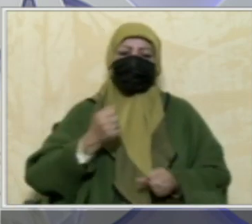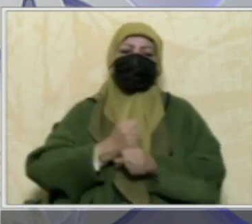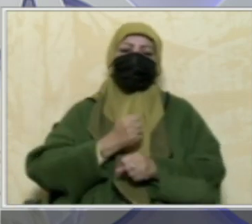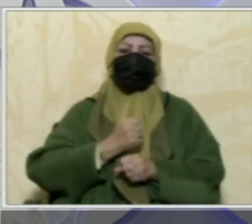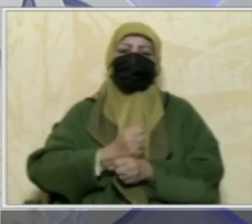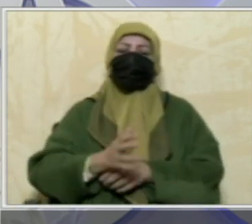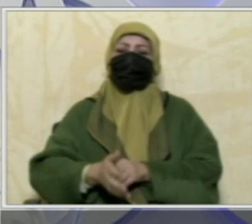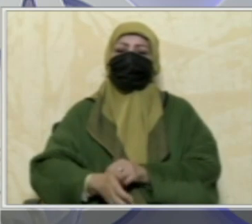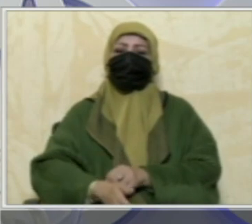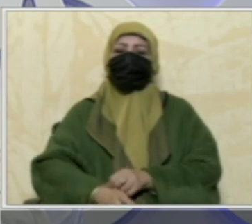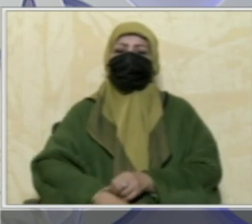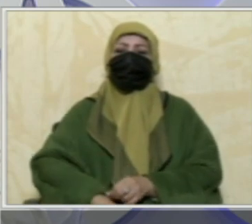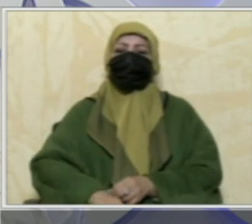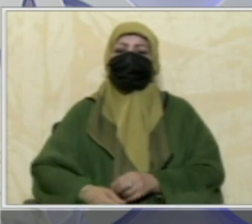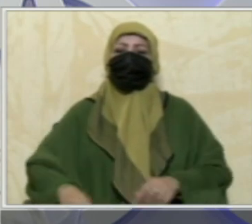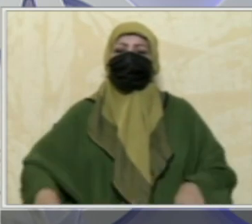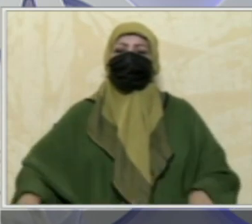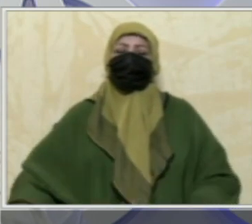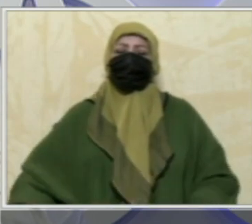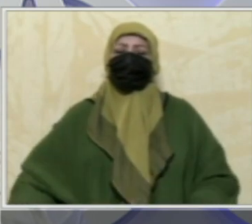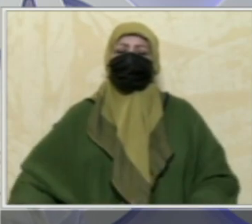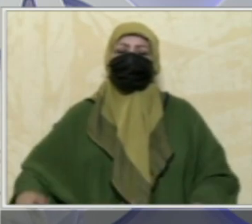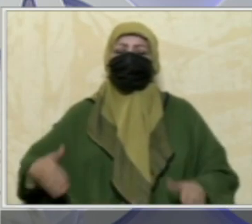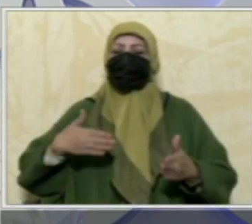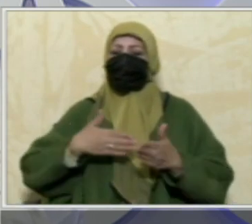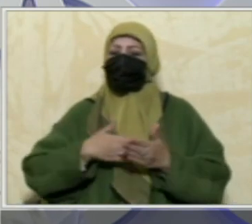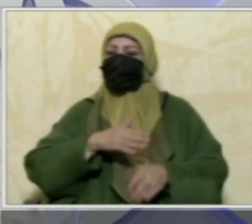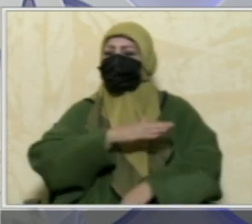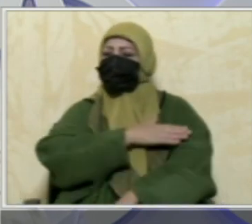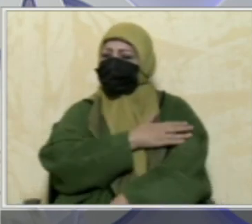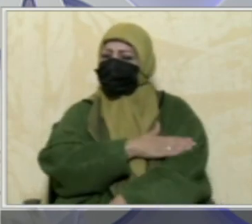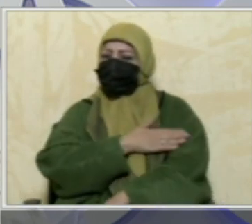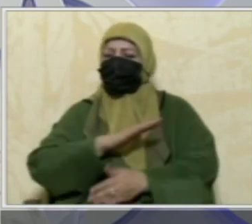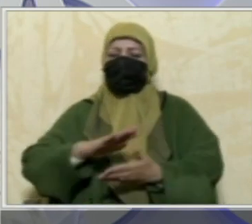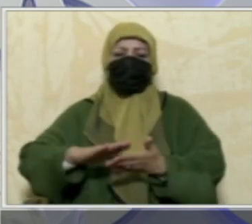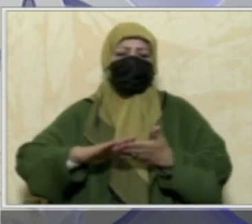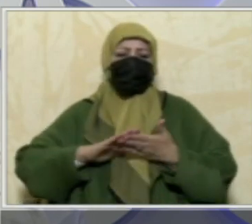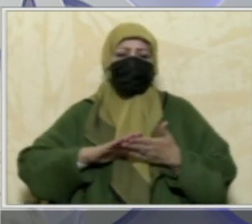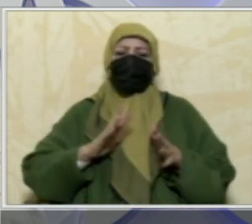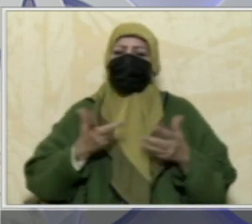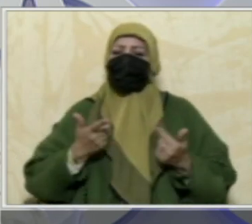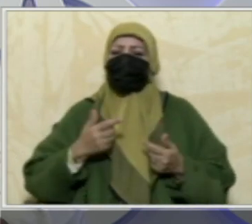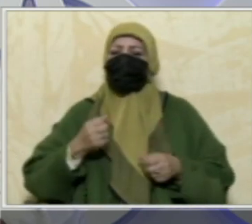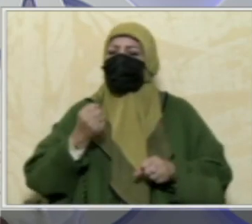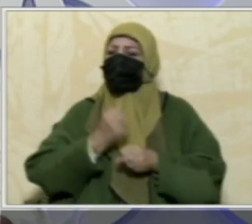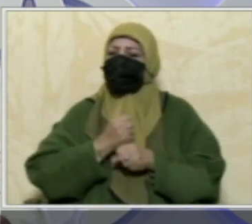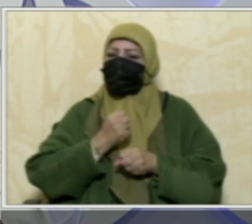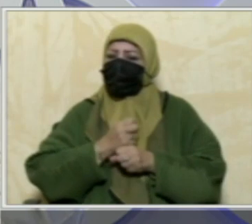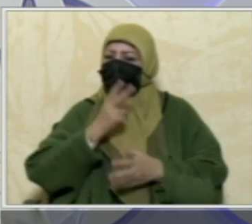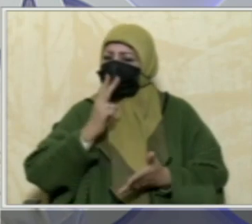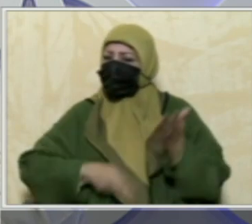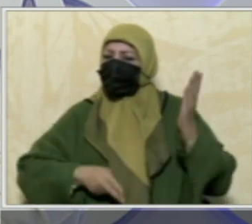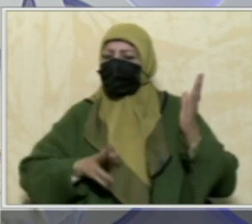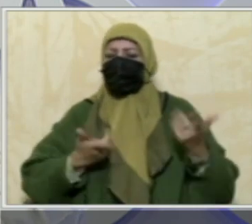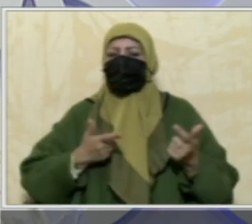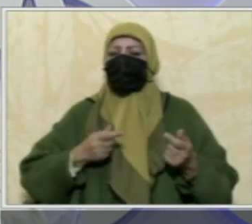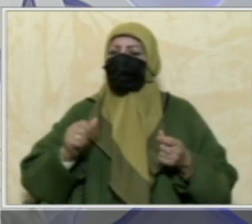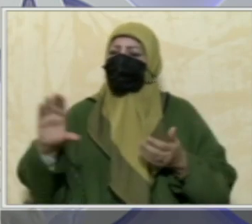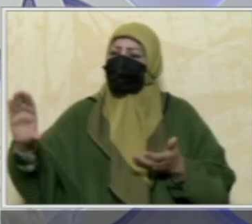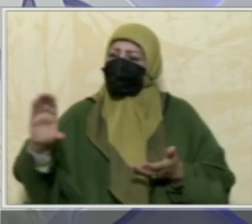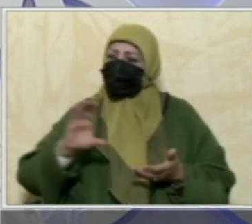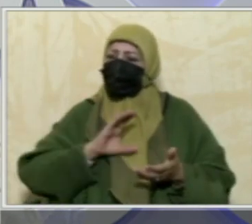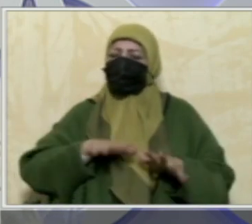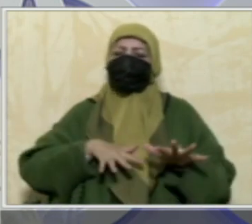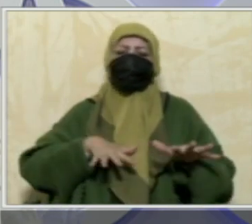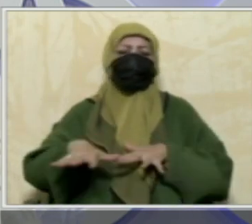موظف هل هو مثلا موظف عينك اخرج لك مستحقاتك والله ايش هو المعروف يعني